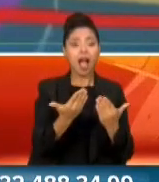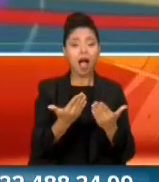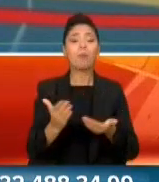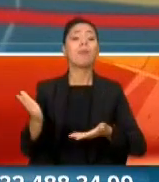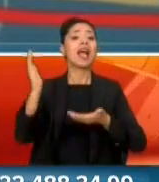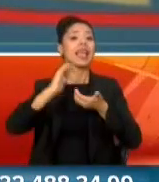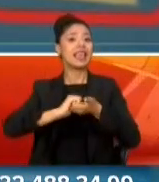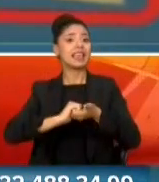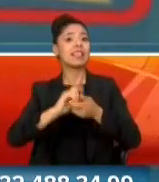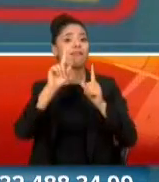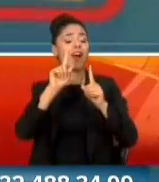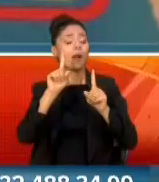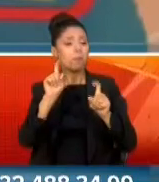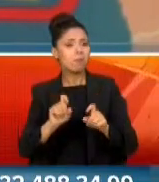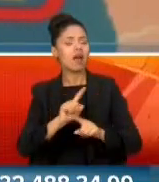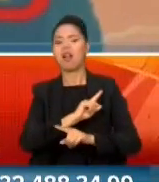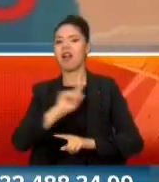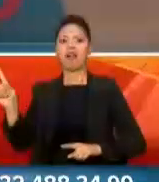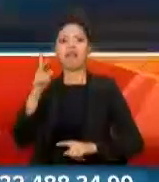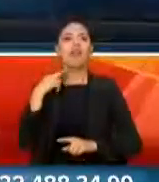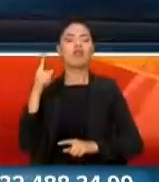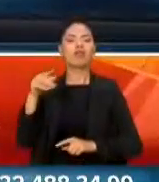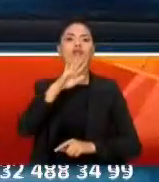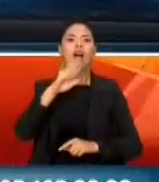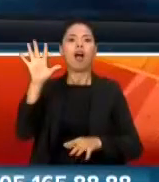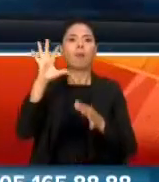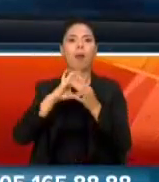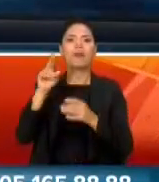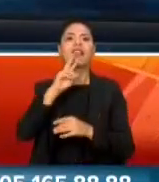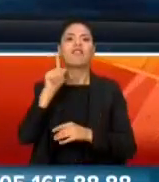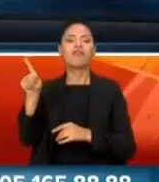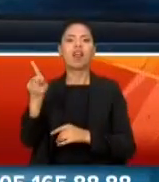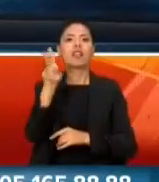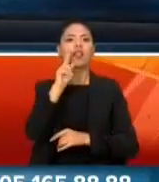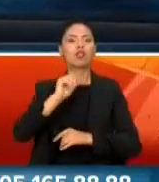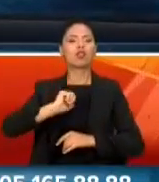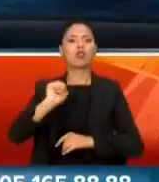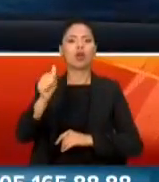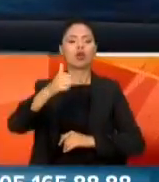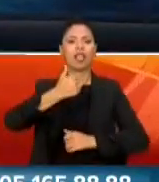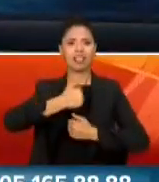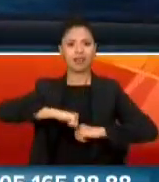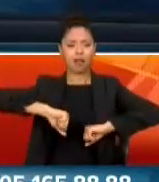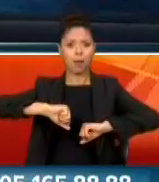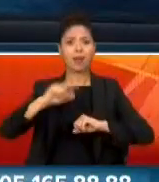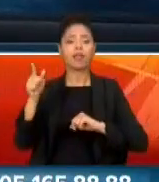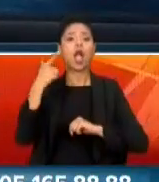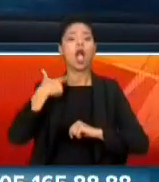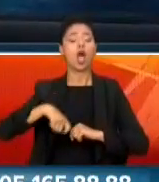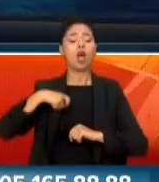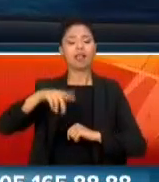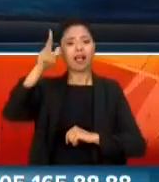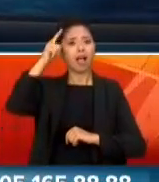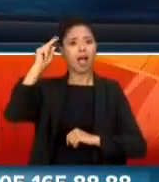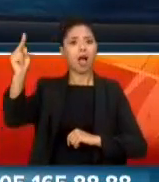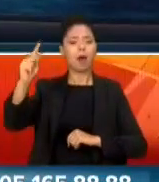mı? Hayır. Rusya Avrupa Birliği'ne, Fransa'nın son günlerdeki kabadayılıklarına ama özellikle de Amerika Birleşik Devletleri'ne